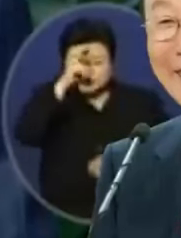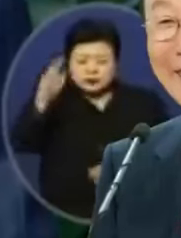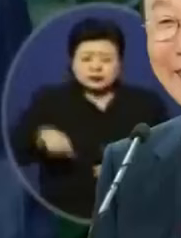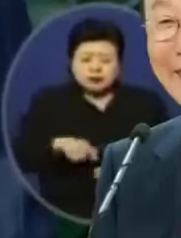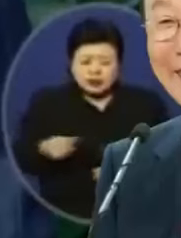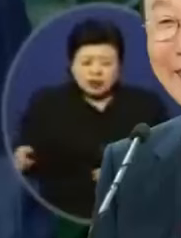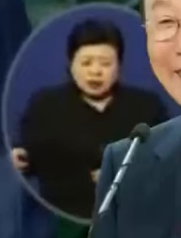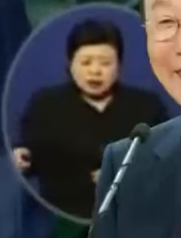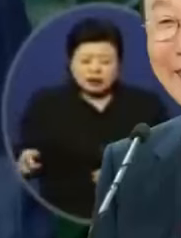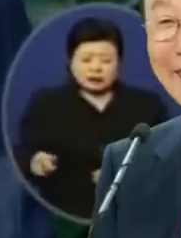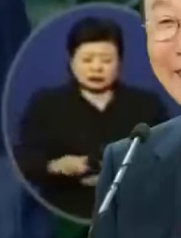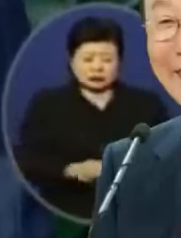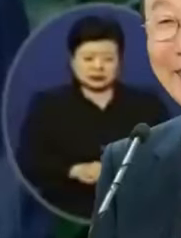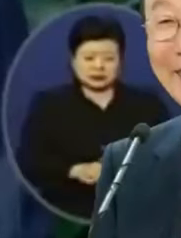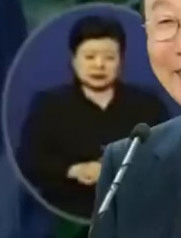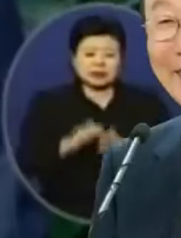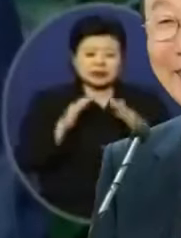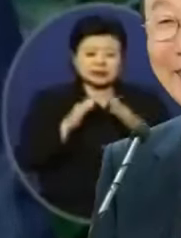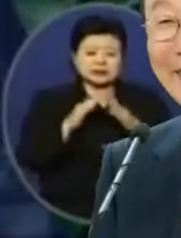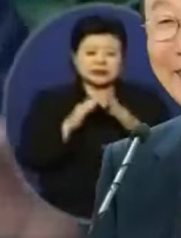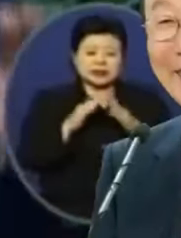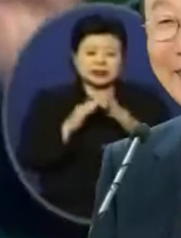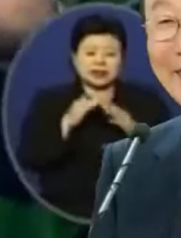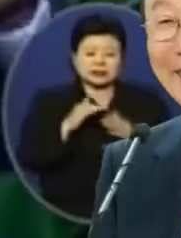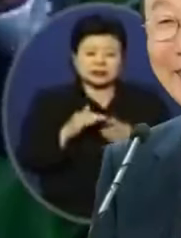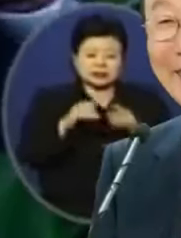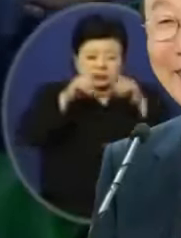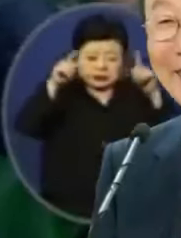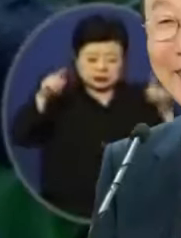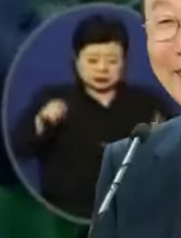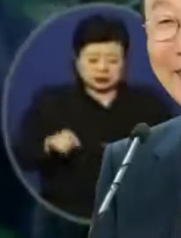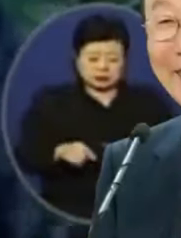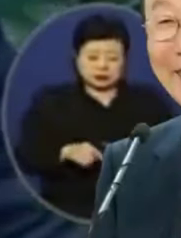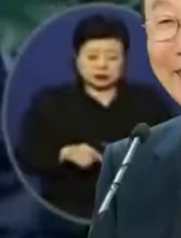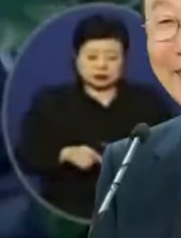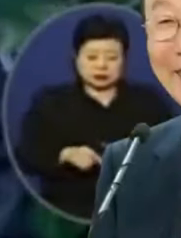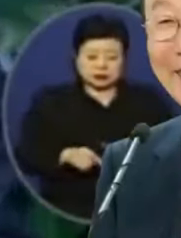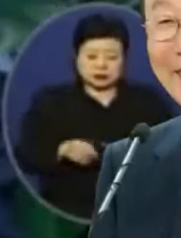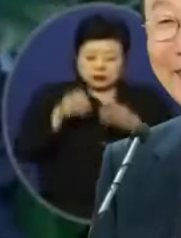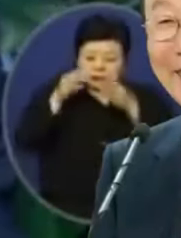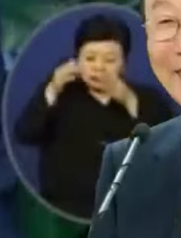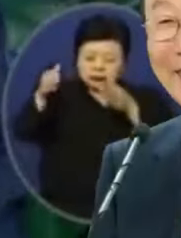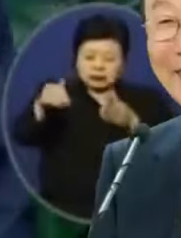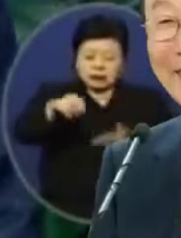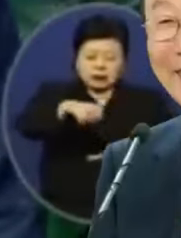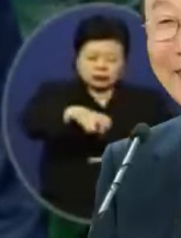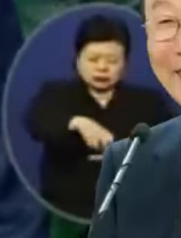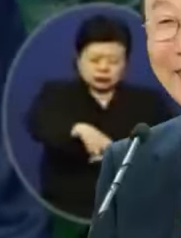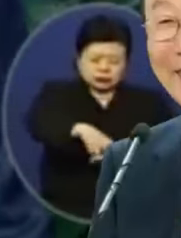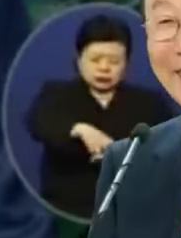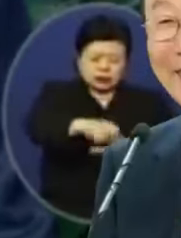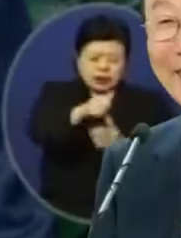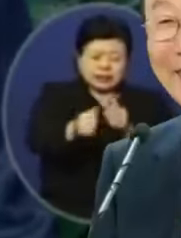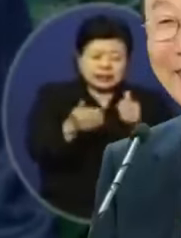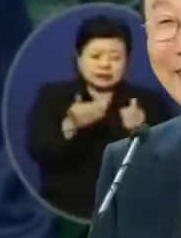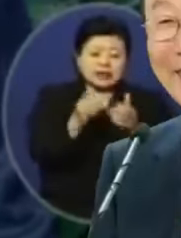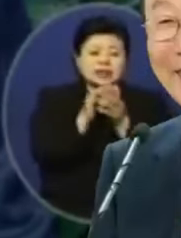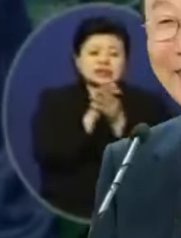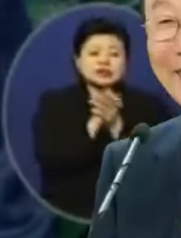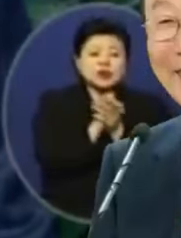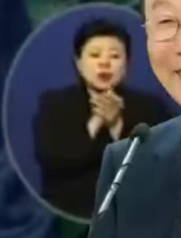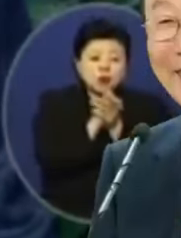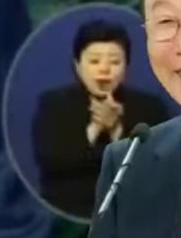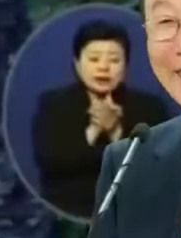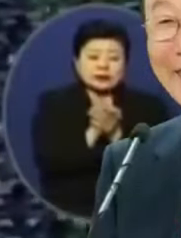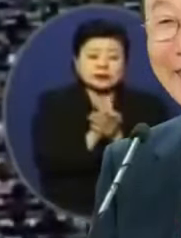집에서 돌아가서 동쪽으로 창문을 열어놓고 무릎을 꿇어서 하나님께